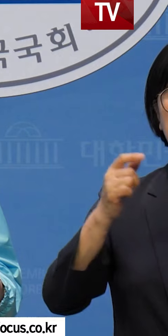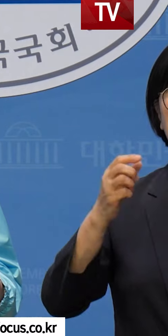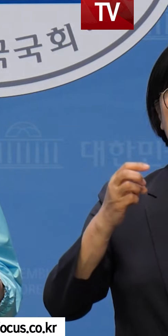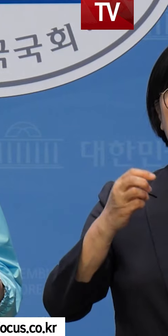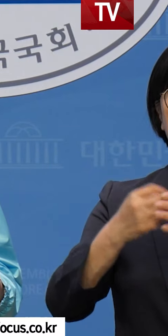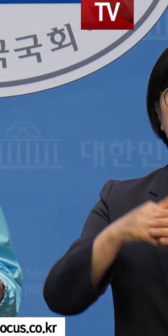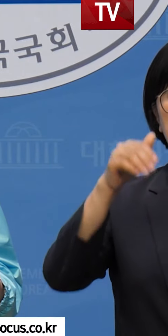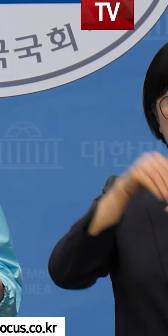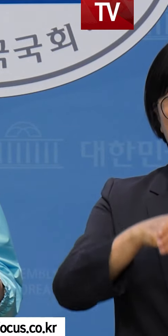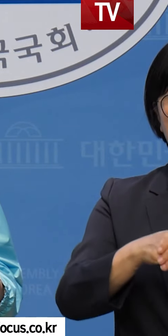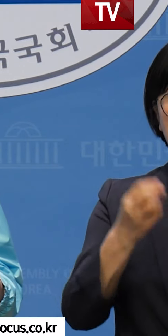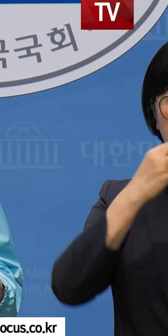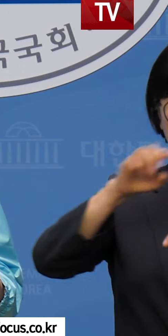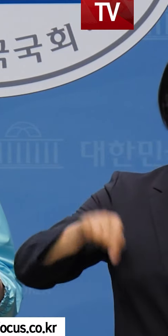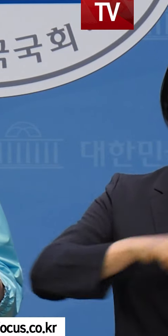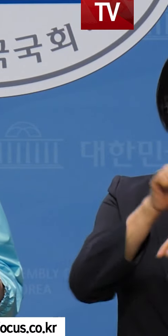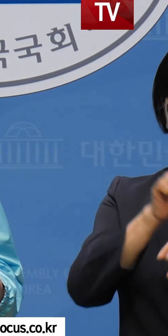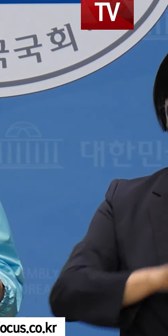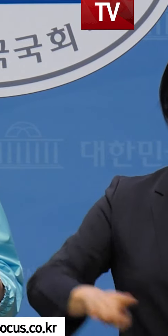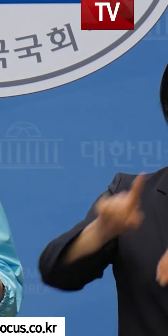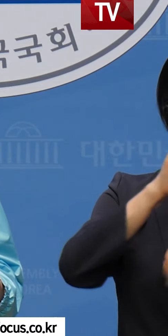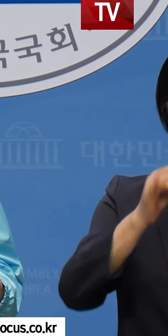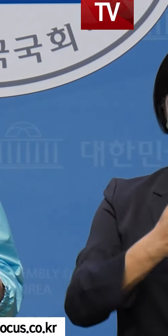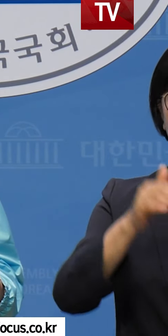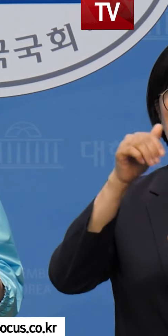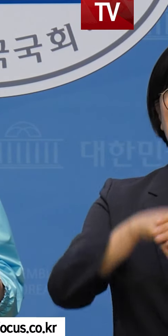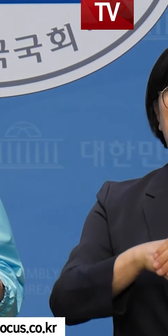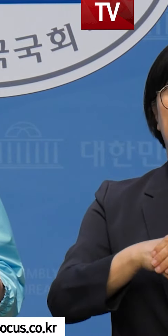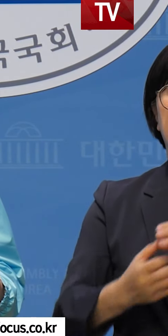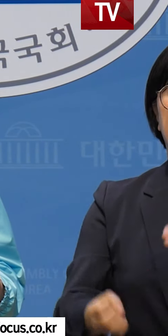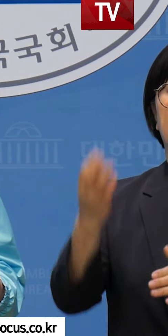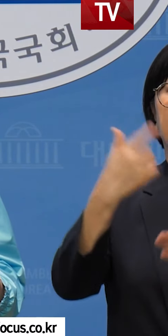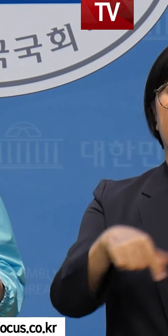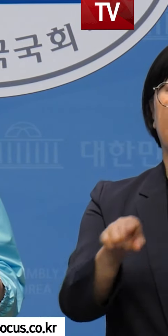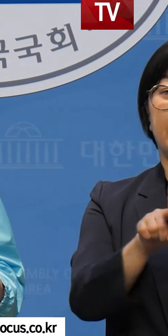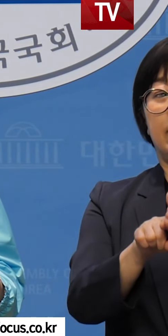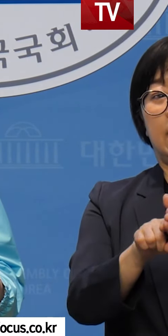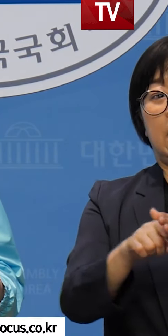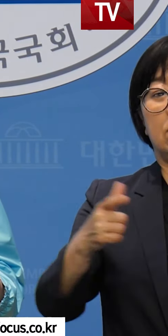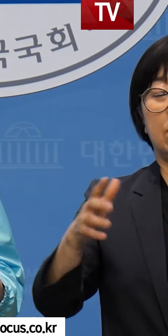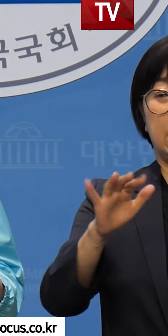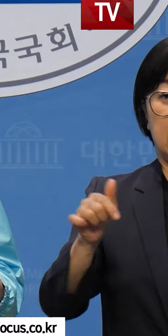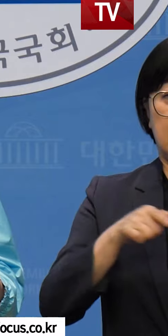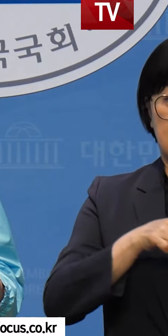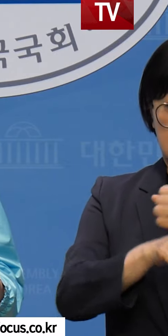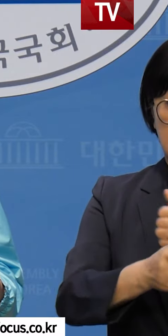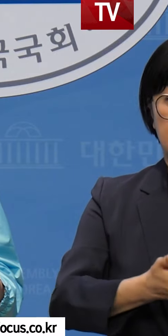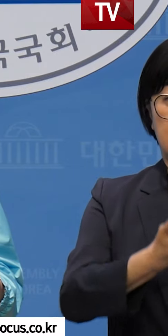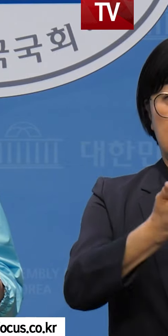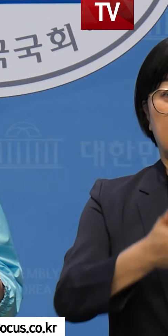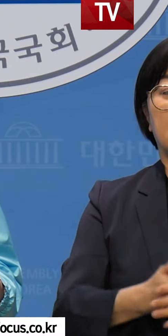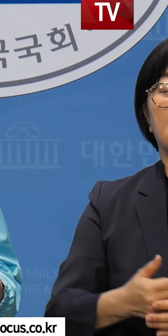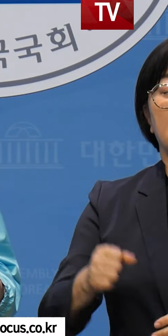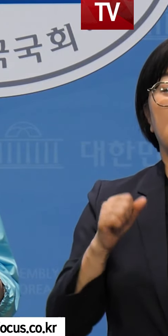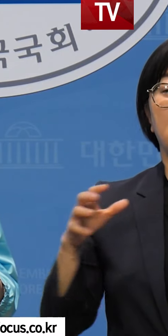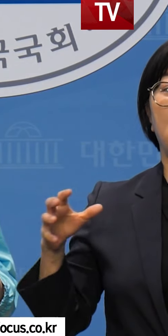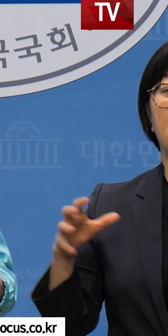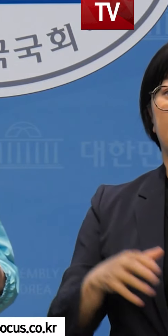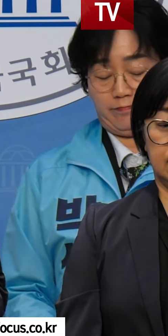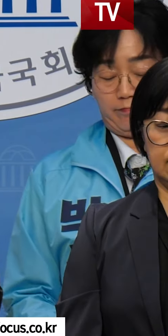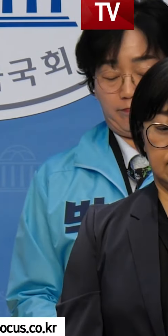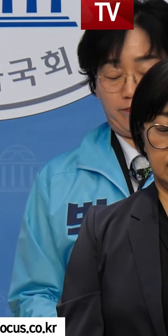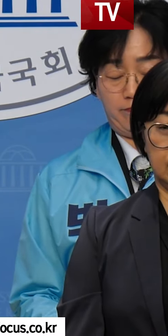수도권을 이끌어간다는 마음가짐으로 선거 승리를 위하여 주민들의 뜻을 받들며 힘을